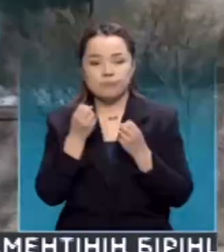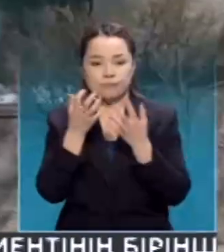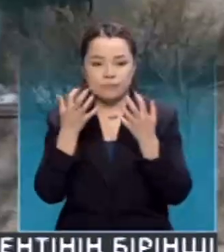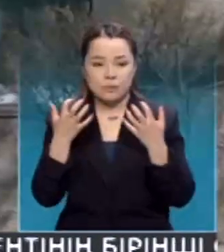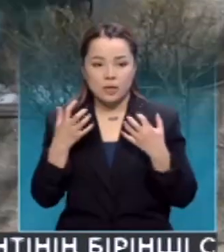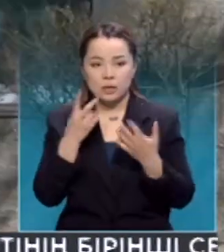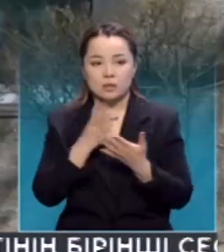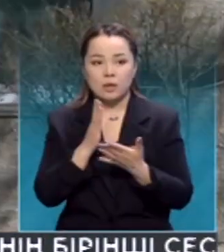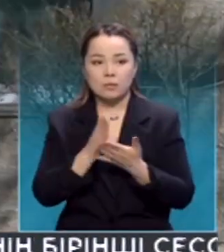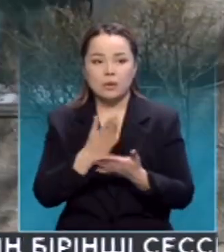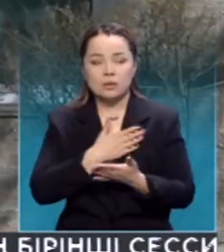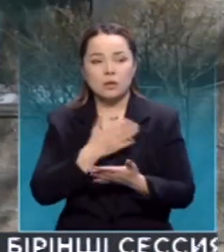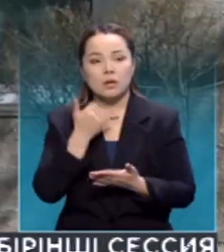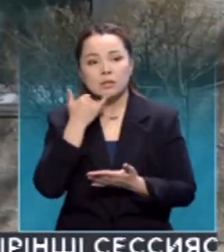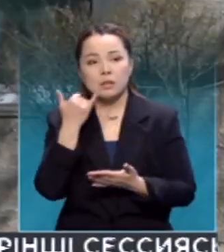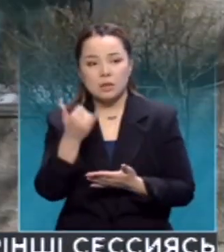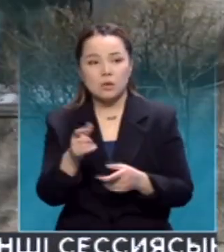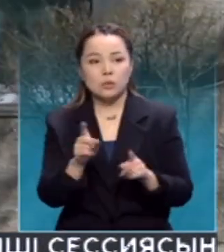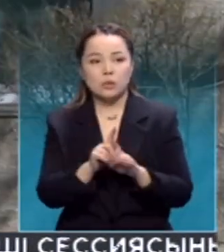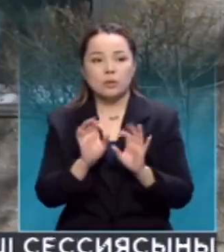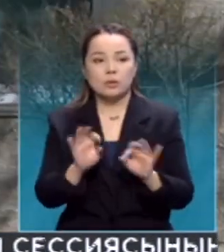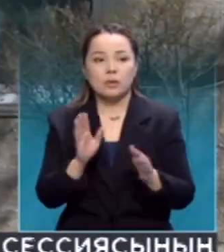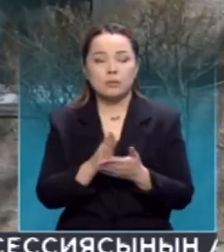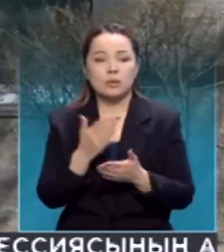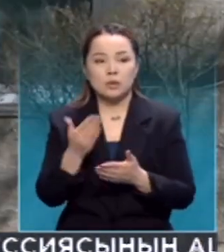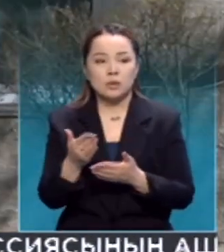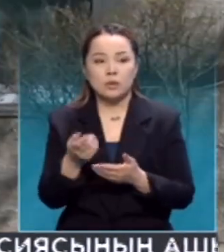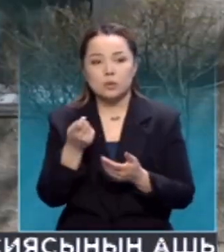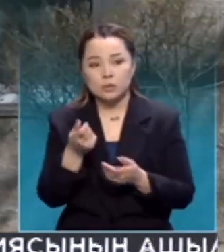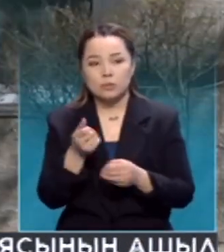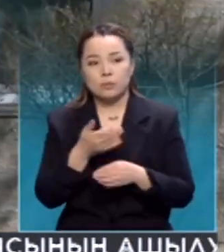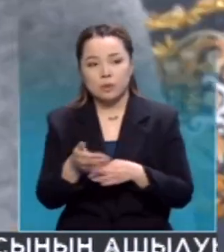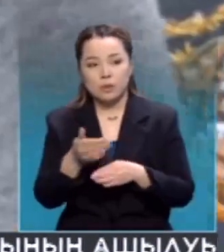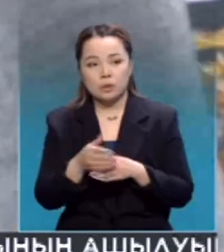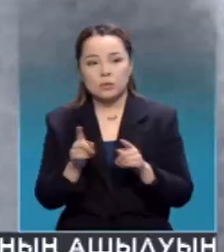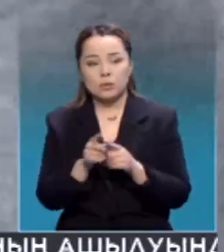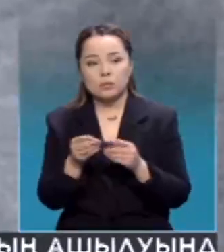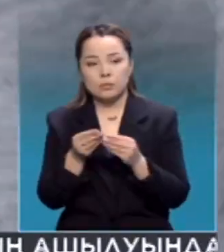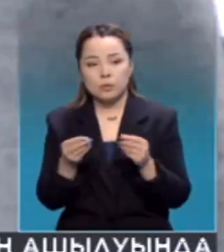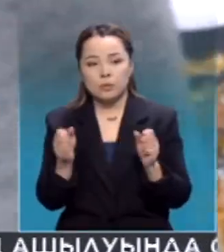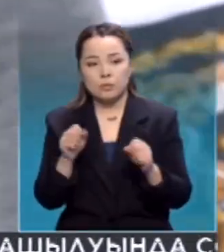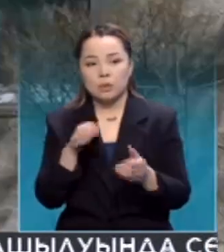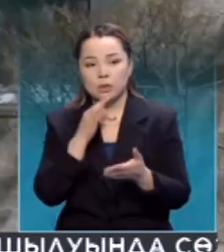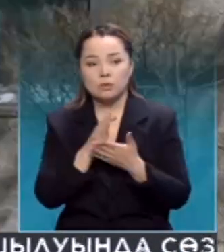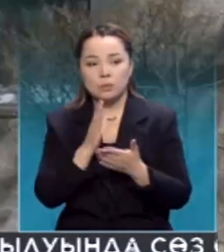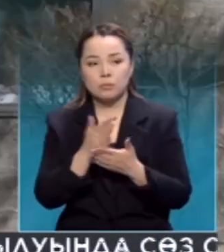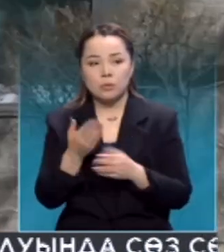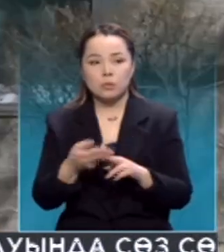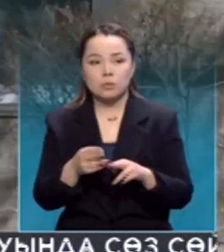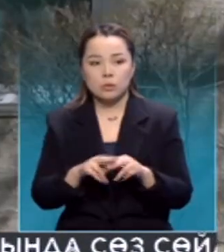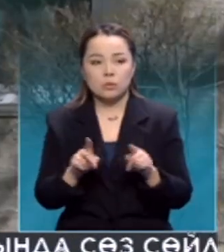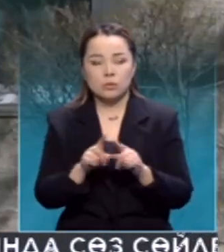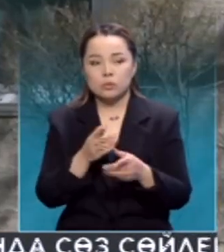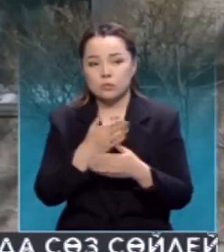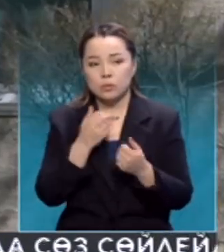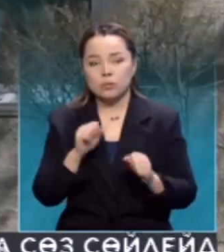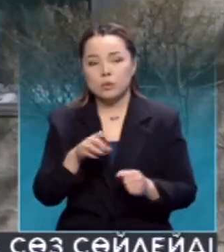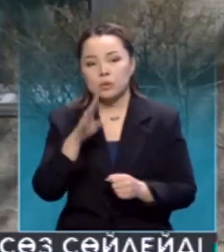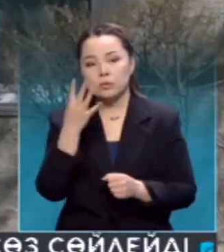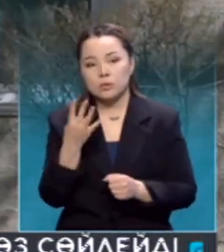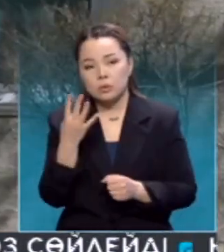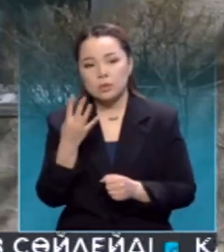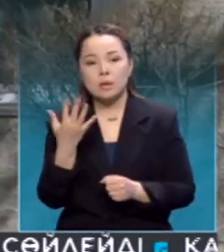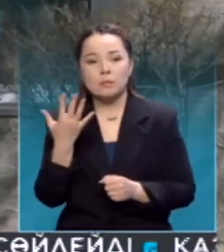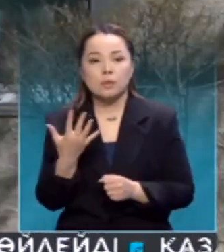кетіпті. Мен хабарласып айтқан кезде ол кішкене уақыттан кейін рассасывать етіп кетеді деді. Олай болмады. Примерно